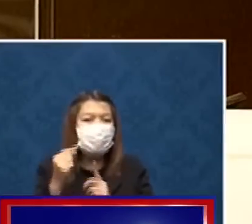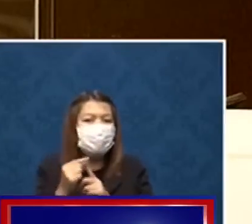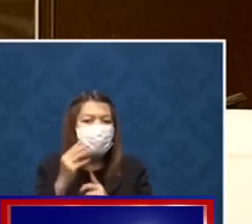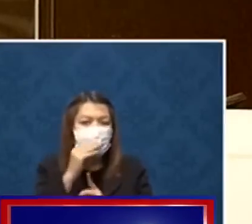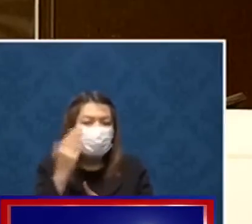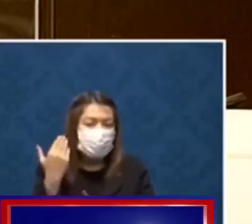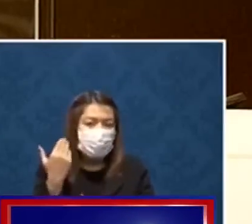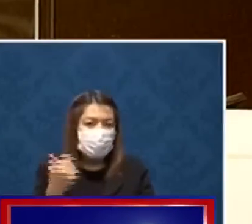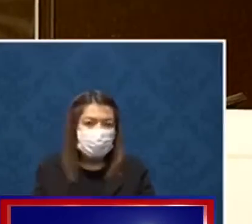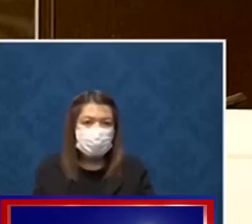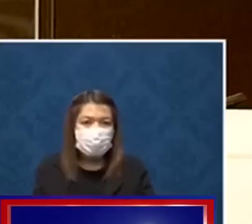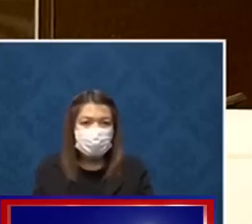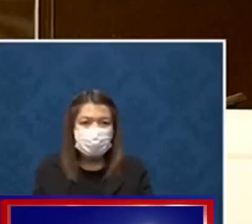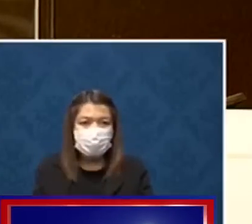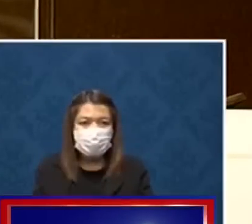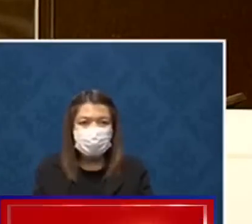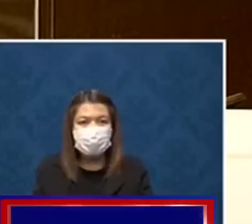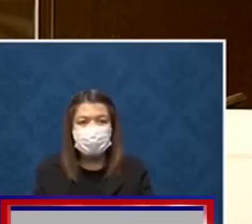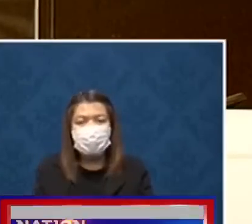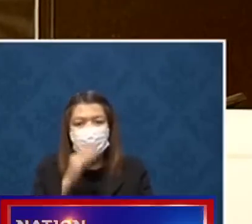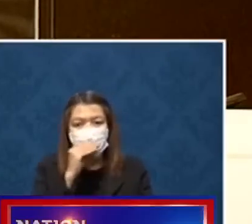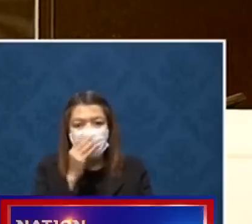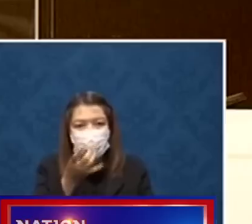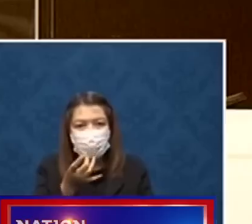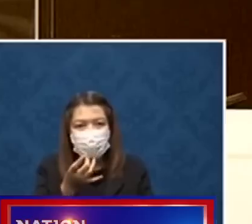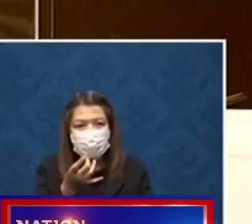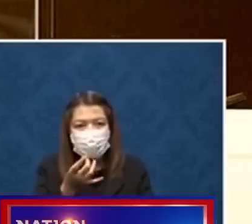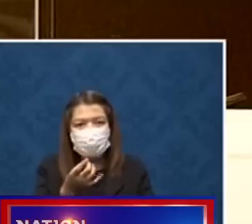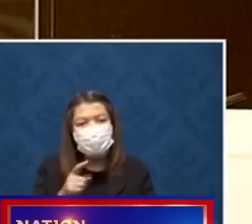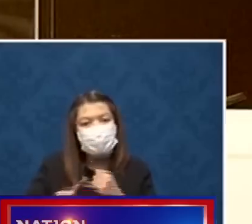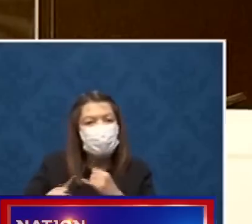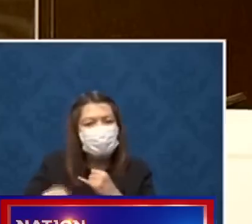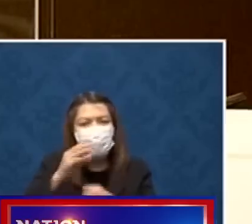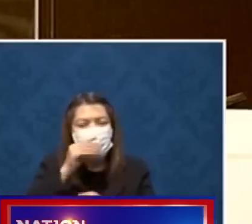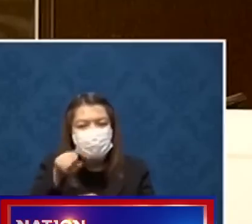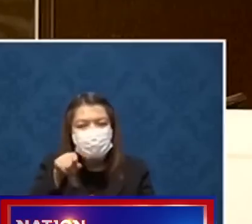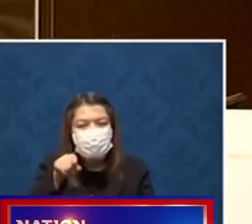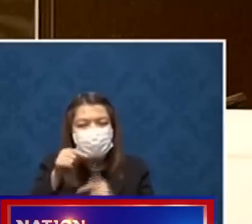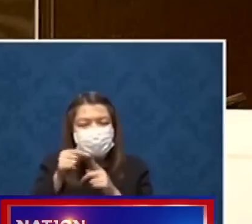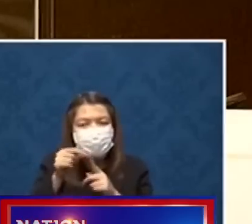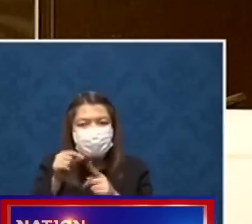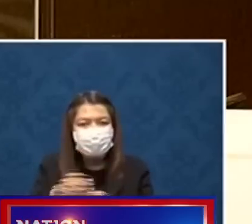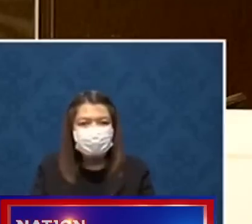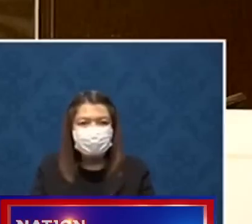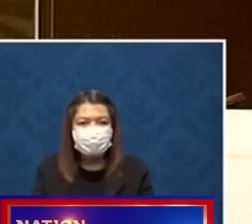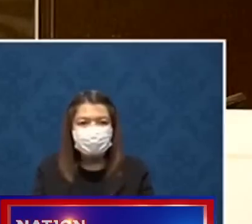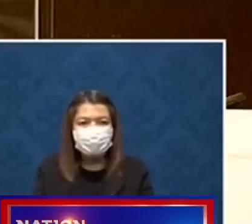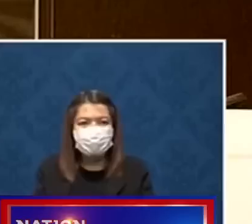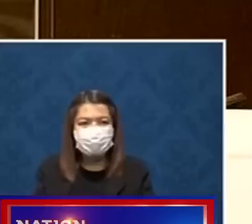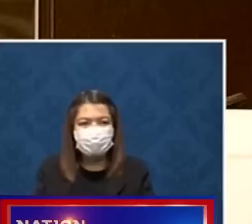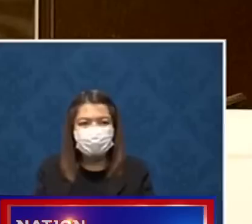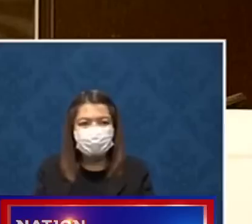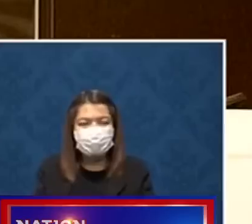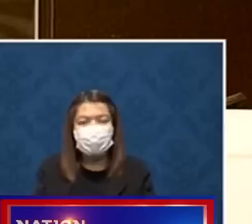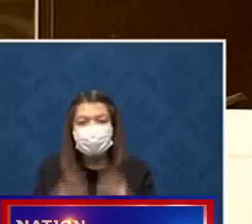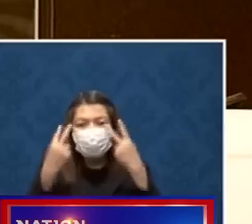ครับท่าน พูดว่าอะไรคะ ที่พูดสุดท้ายเนี่ยแหละครับบอกว่านายกพูดหมา